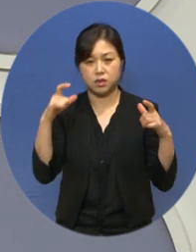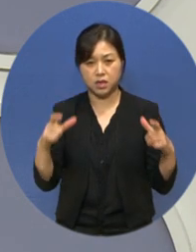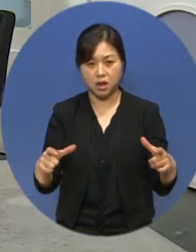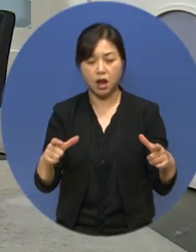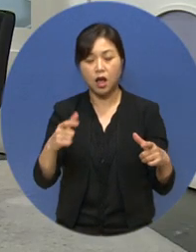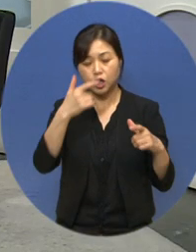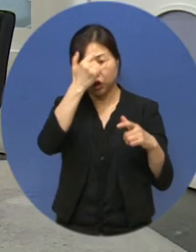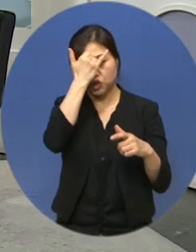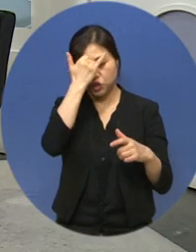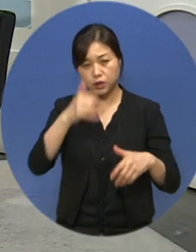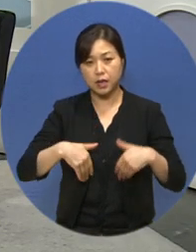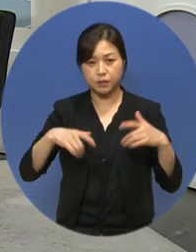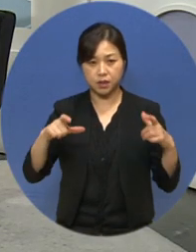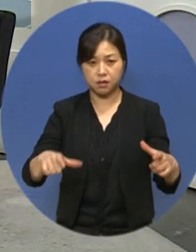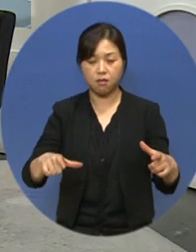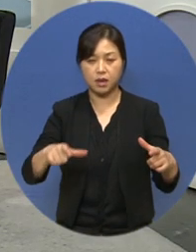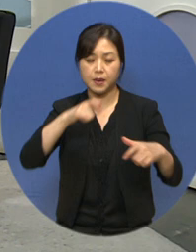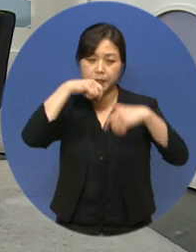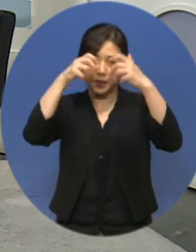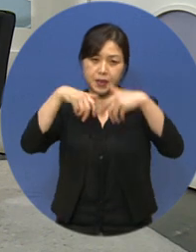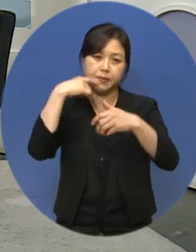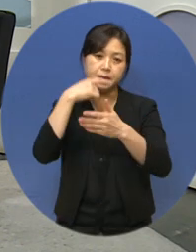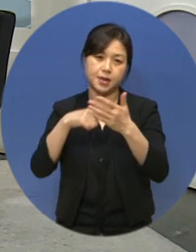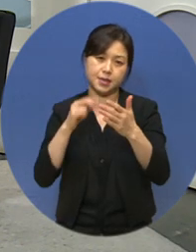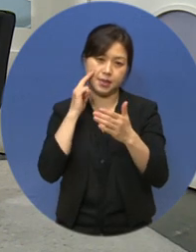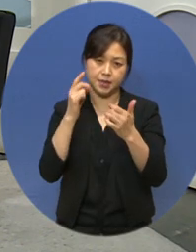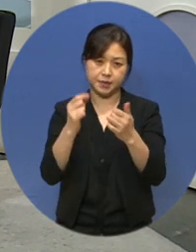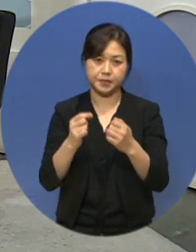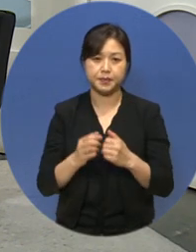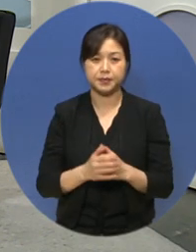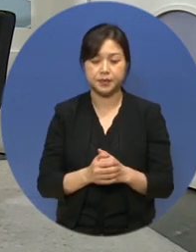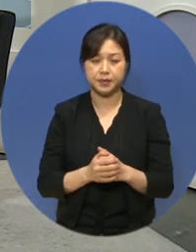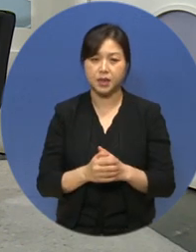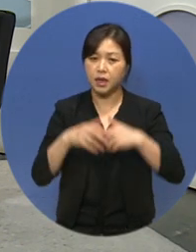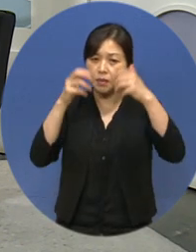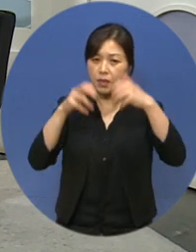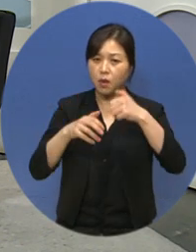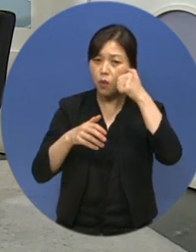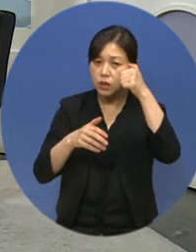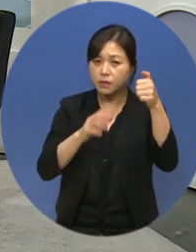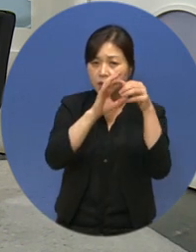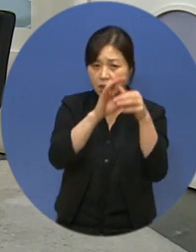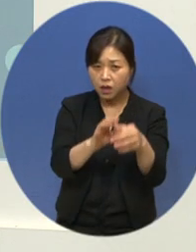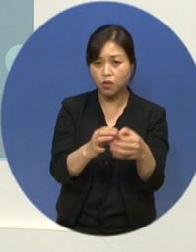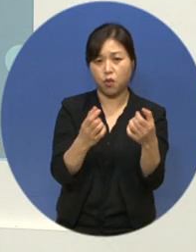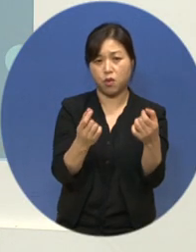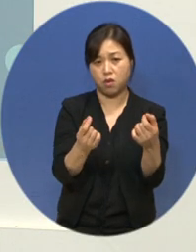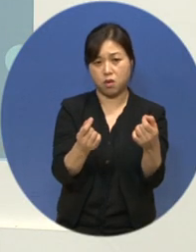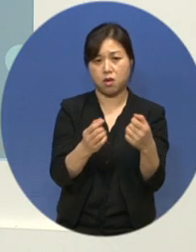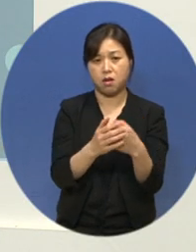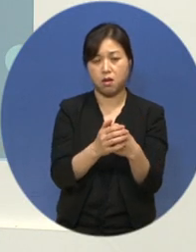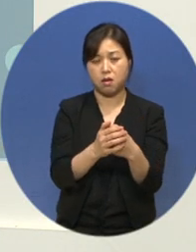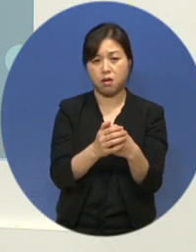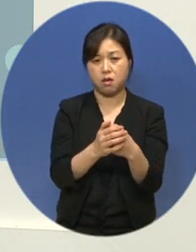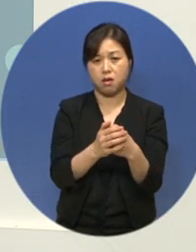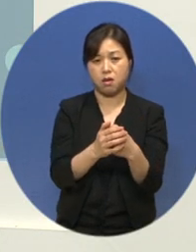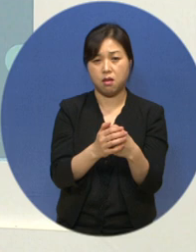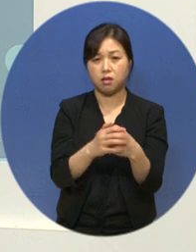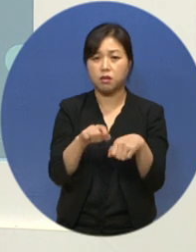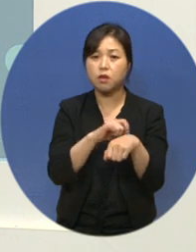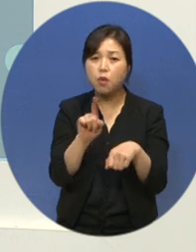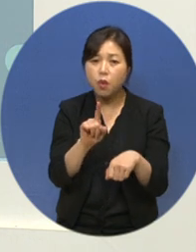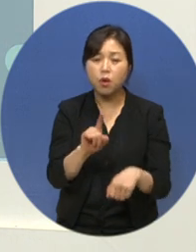그랬습니까 에 사실 이 장마가 50일 동안 계속 되고 있습니다 많은 특히 우리에게는